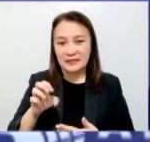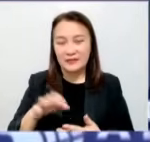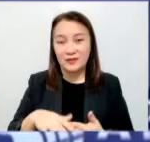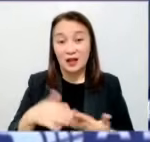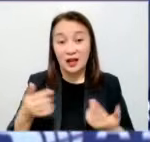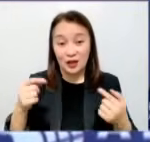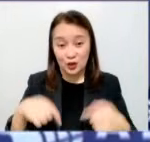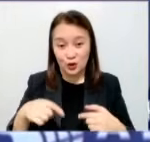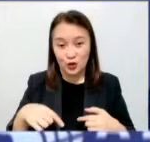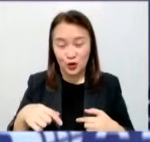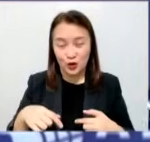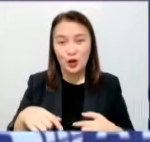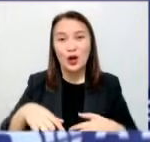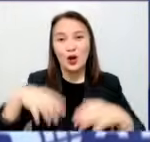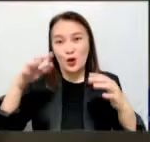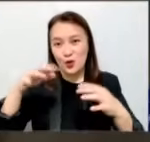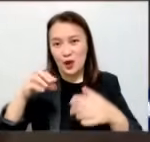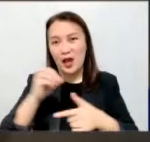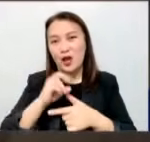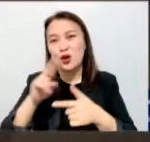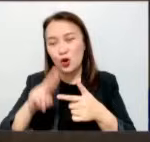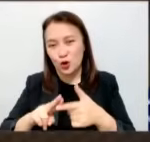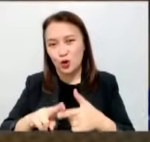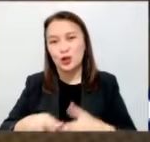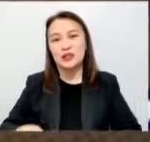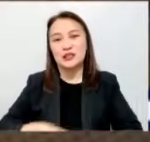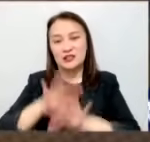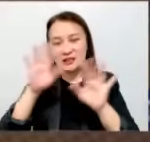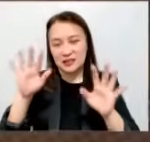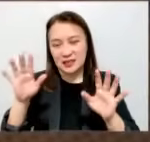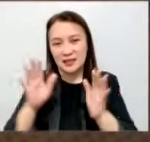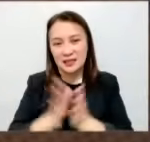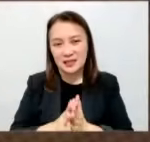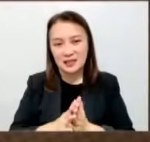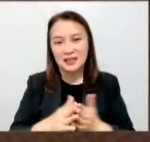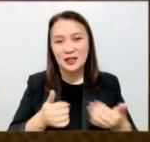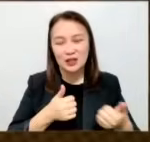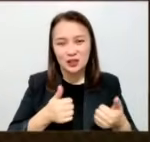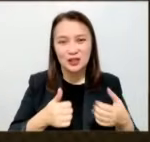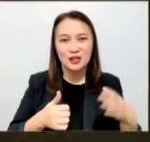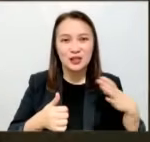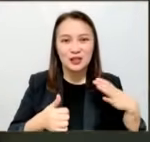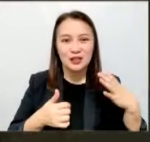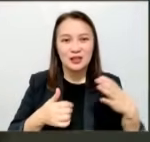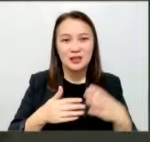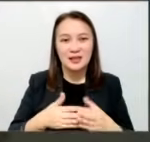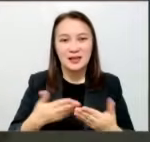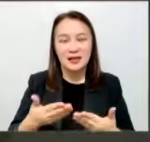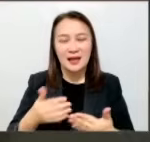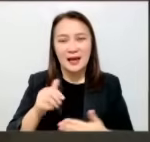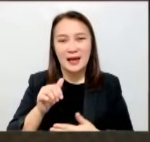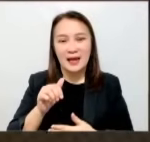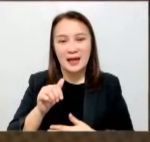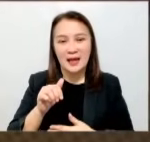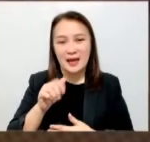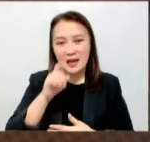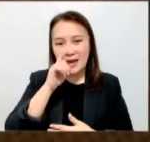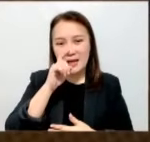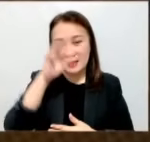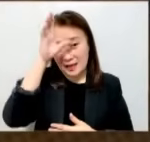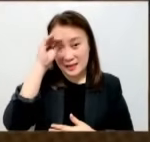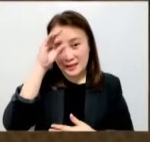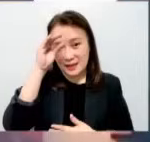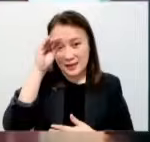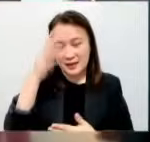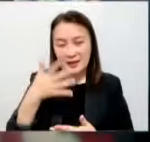Shine Elasto Painters ang kuya niyang si Sean habang nasa coaching staff ng Converge ang ama nilang si 8-time PBA champion